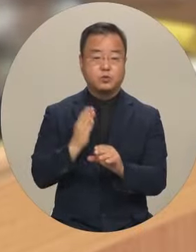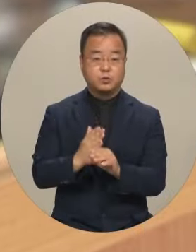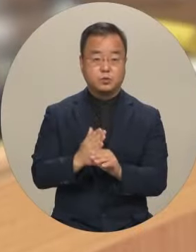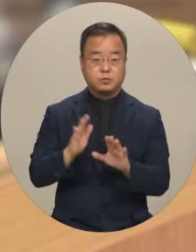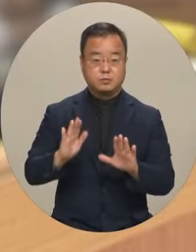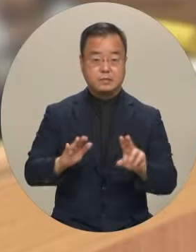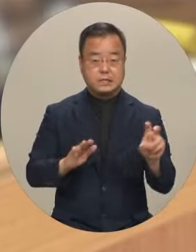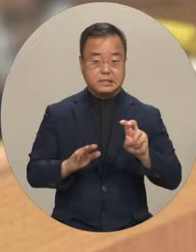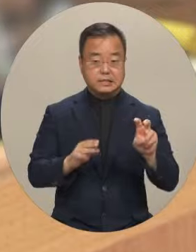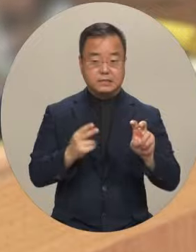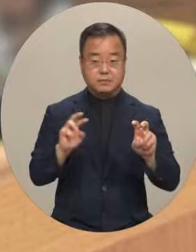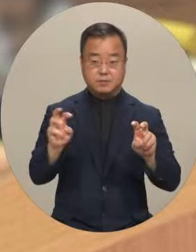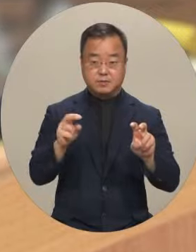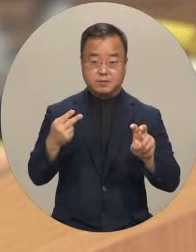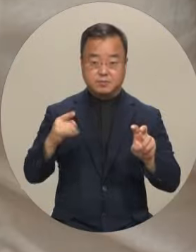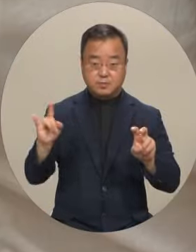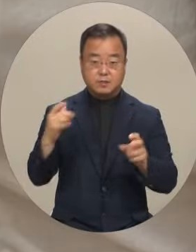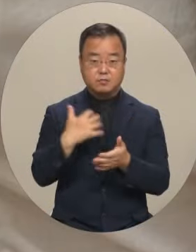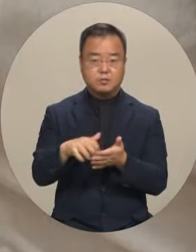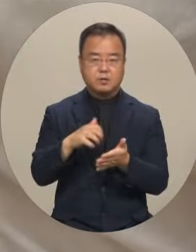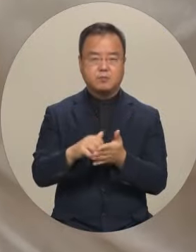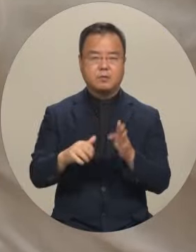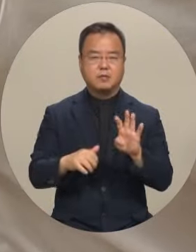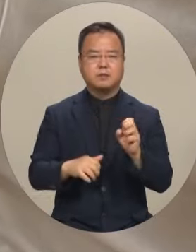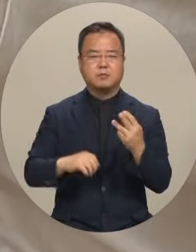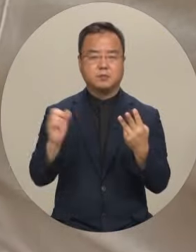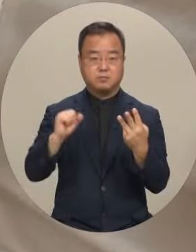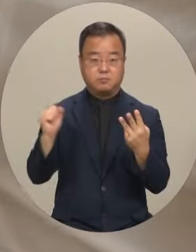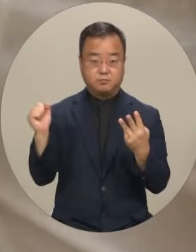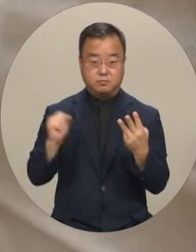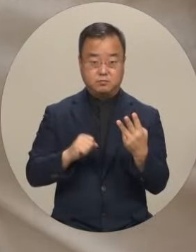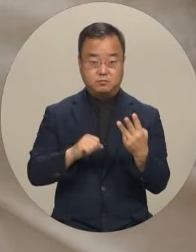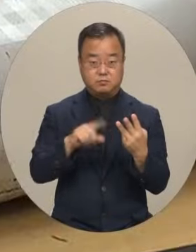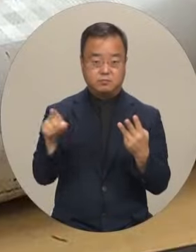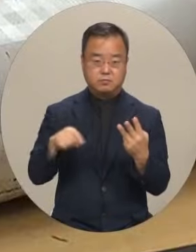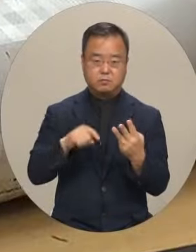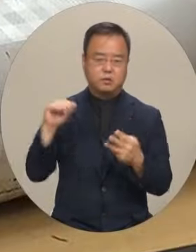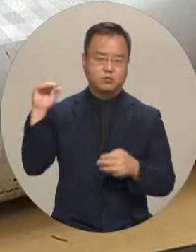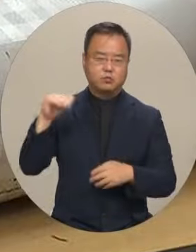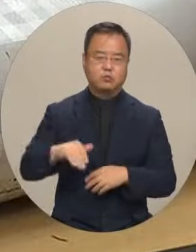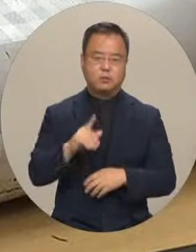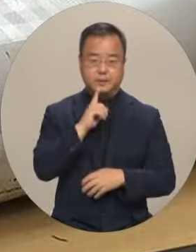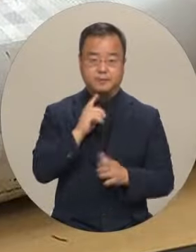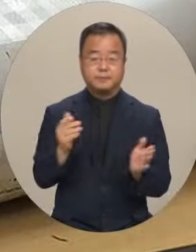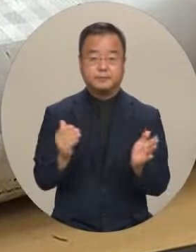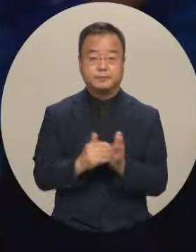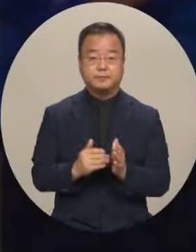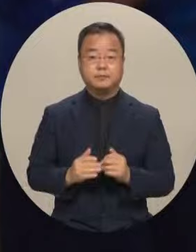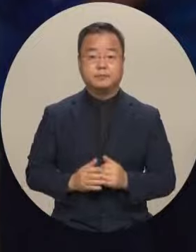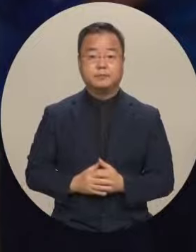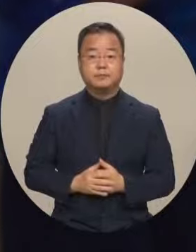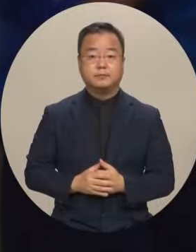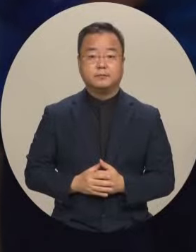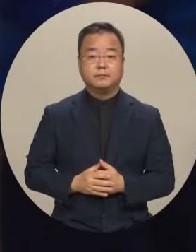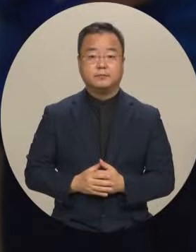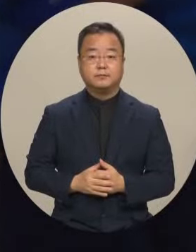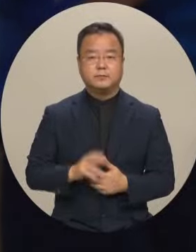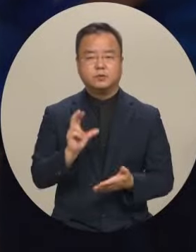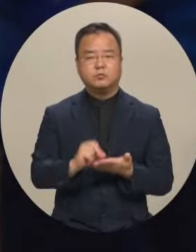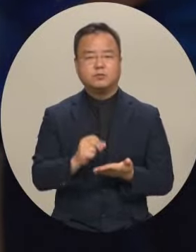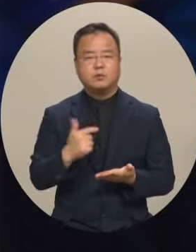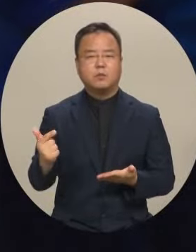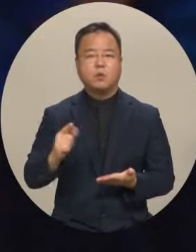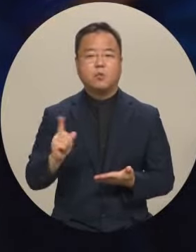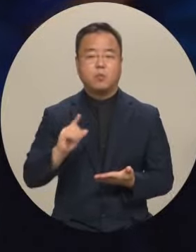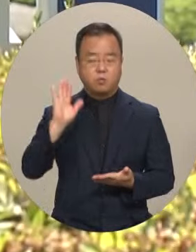30대 비율은 43% 10년 전보다 10% 포인트 넘게 낮아진 것으로 조사됐습니다 더 큰 문제는